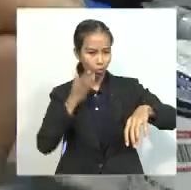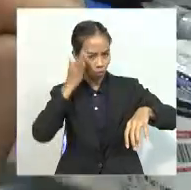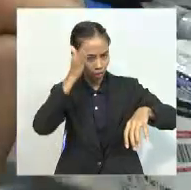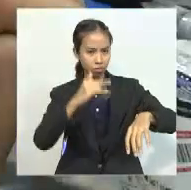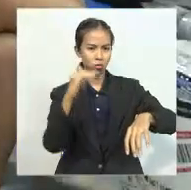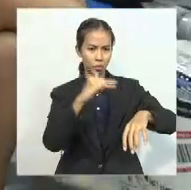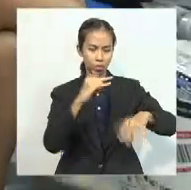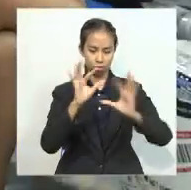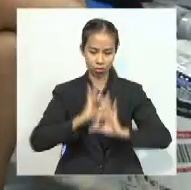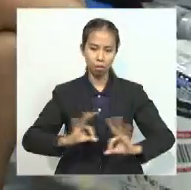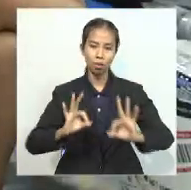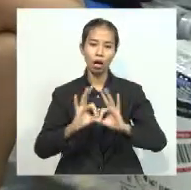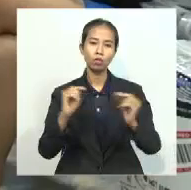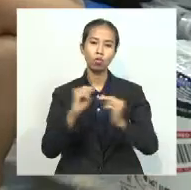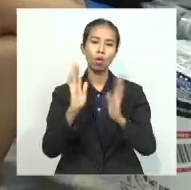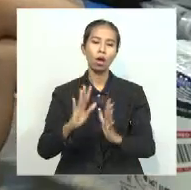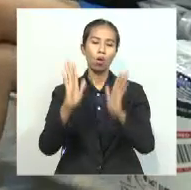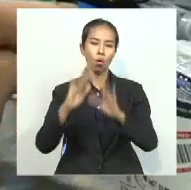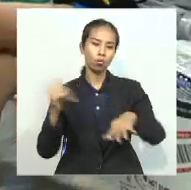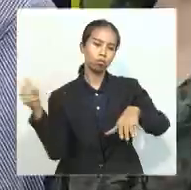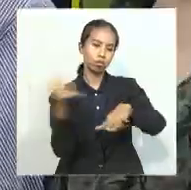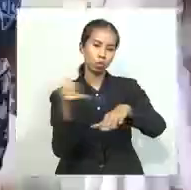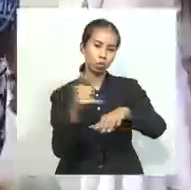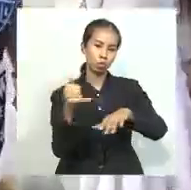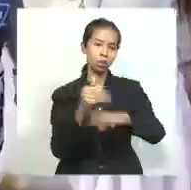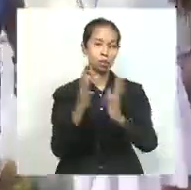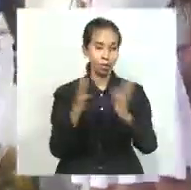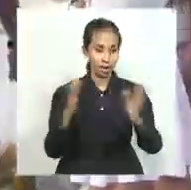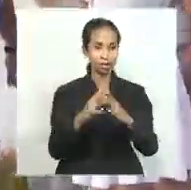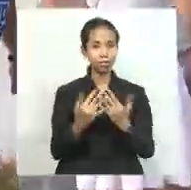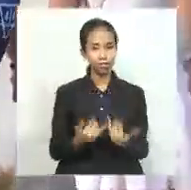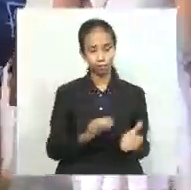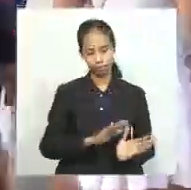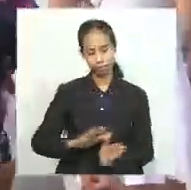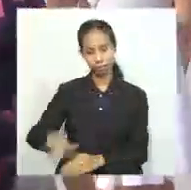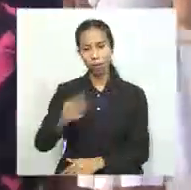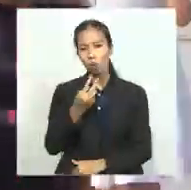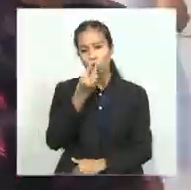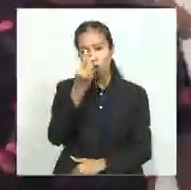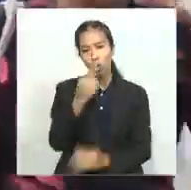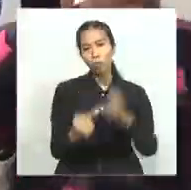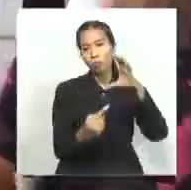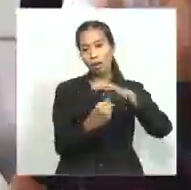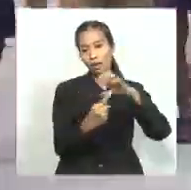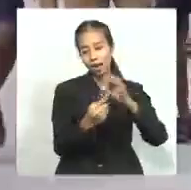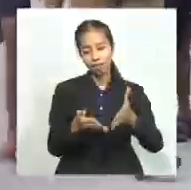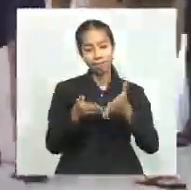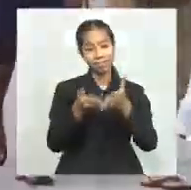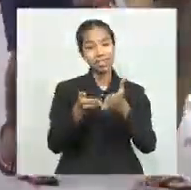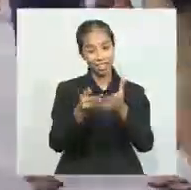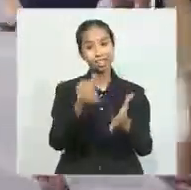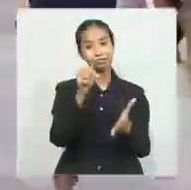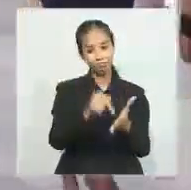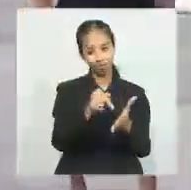ชย์ที่มีความสำคัญในด้านการขนส่งและหลังจากนั้นก็ไปเยี่ยมชมท่าเรือแหลมบาลีไฮที่ให้บริการ